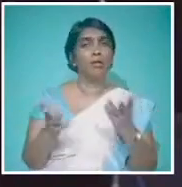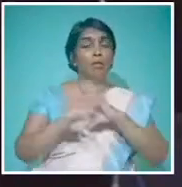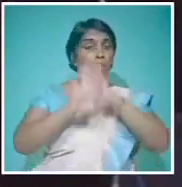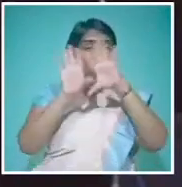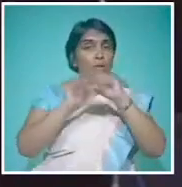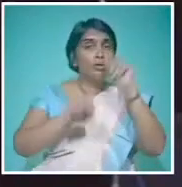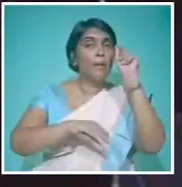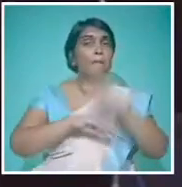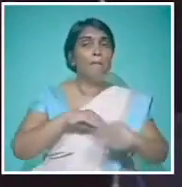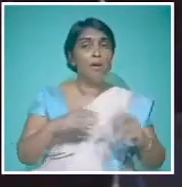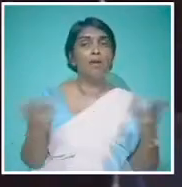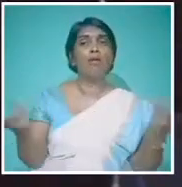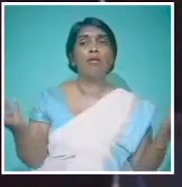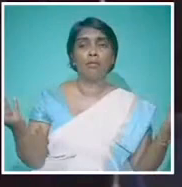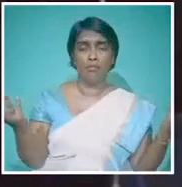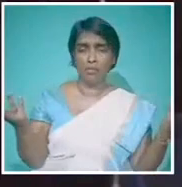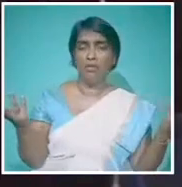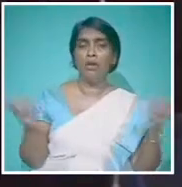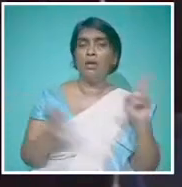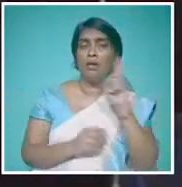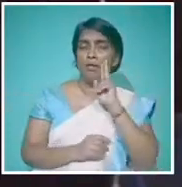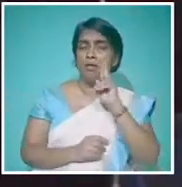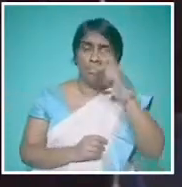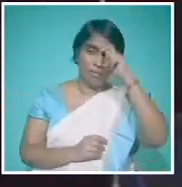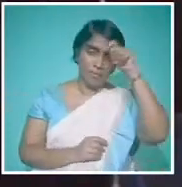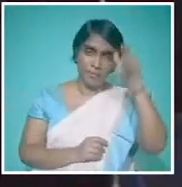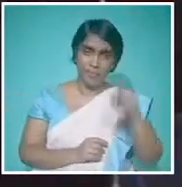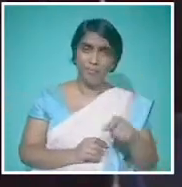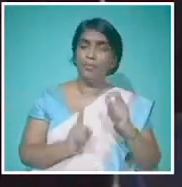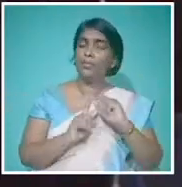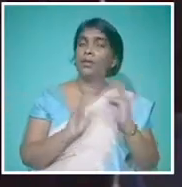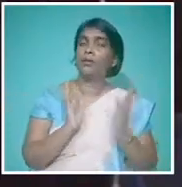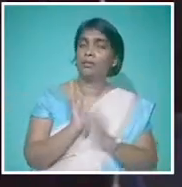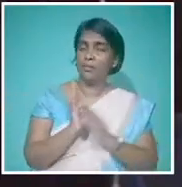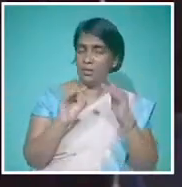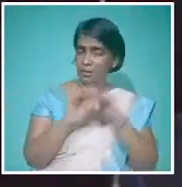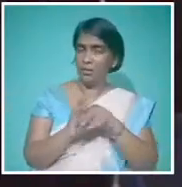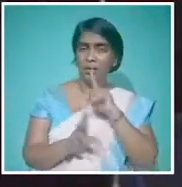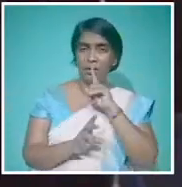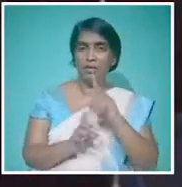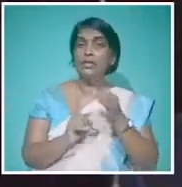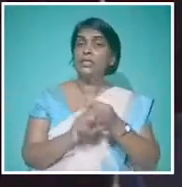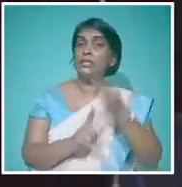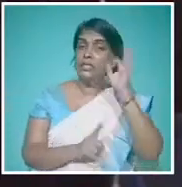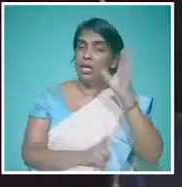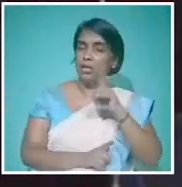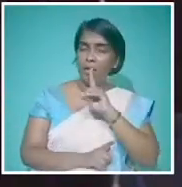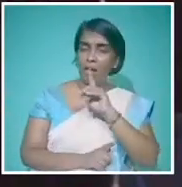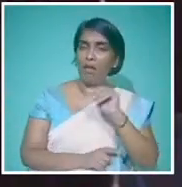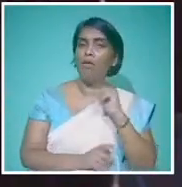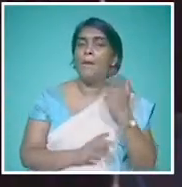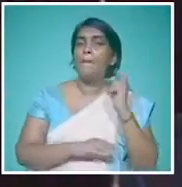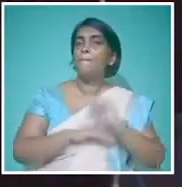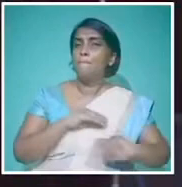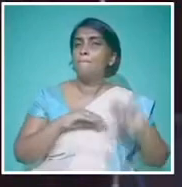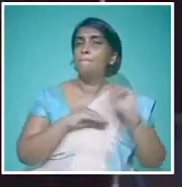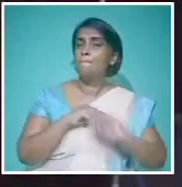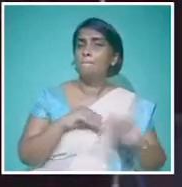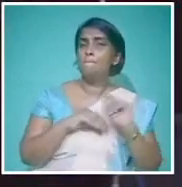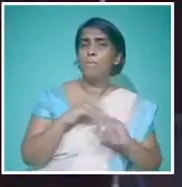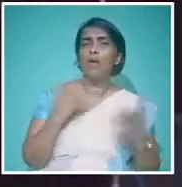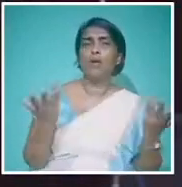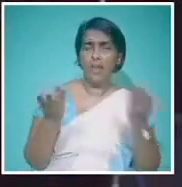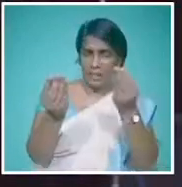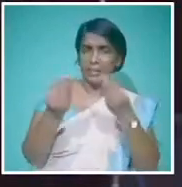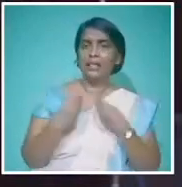සලස්මක්. රනිල් වික්‍රමසිංහ මහත්මයා අගමැති වුණාම අපි ඇහුවා ජනාධිපති වුණාම ඇහුවා මොකද්ද ප්ලෑන් එක මොකද්ද සලස්ම